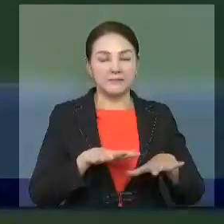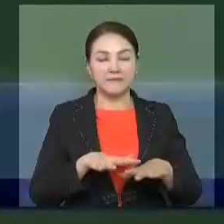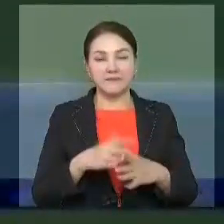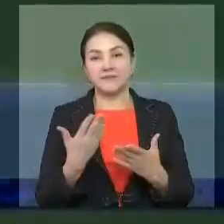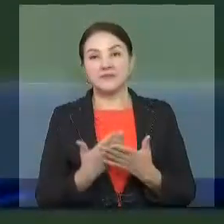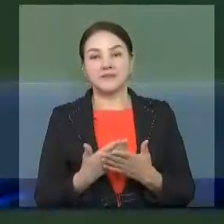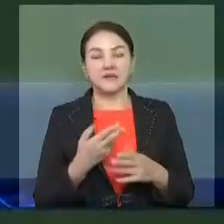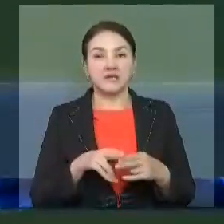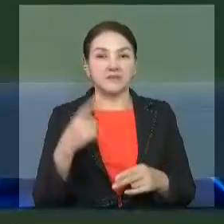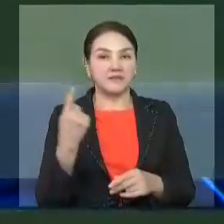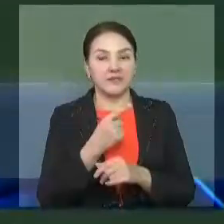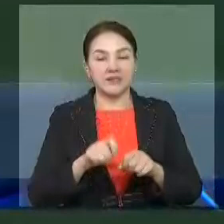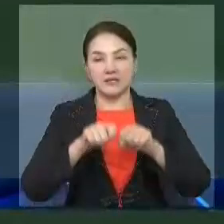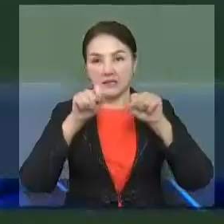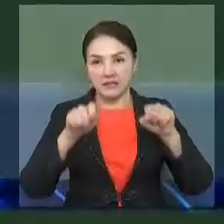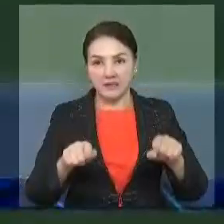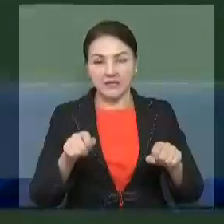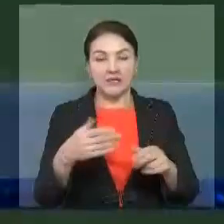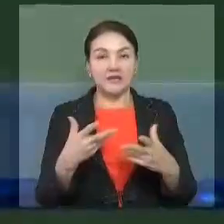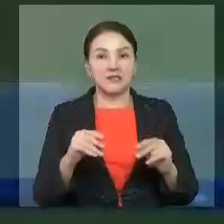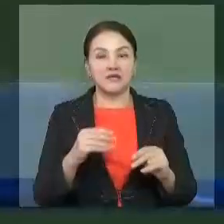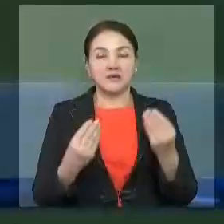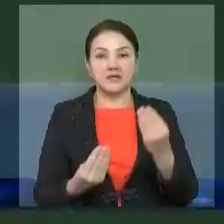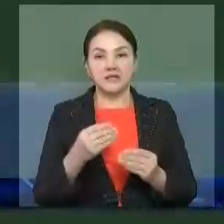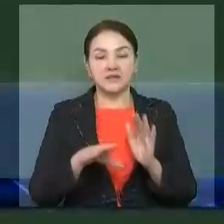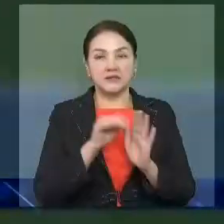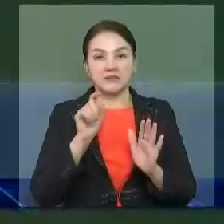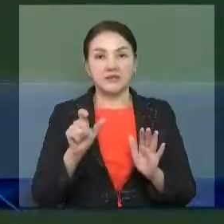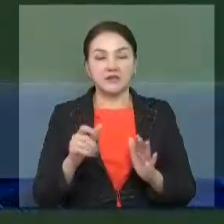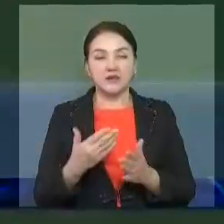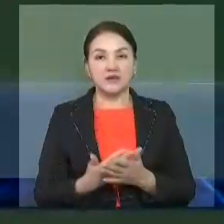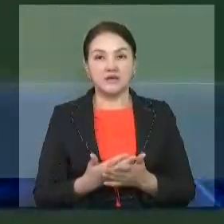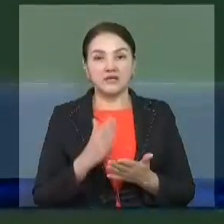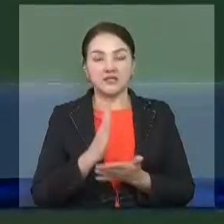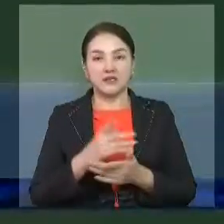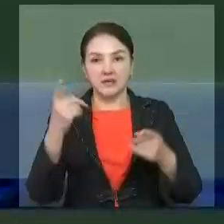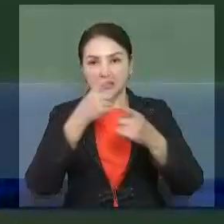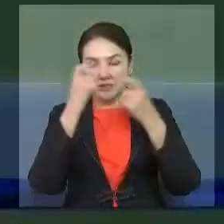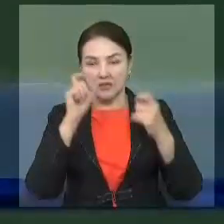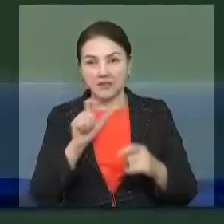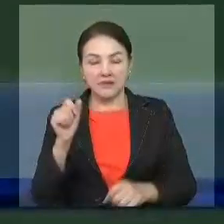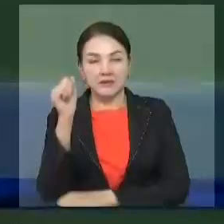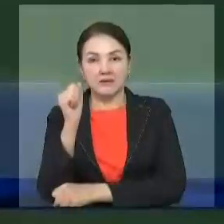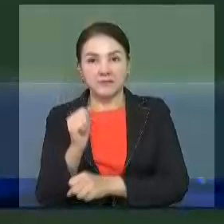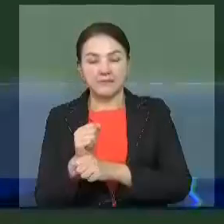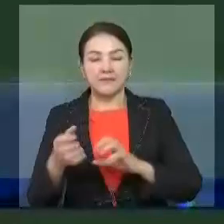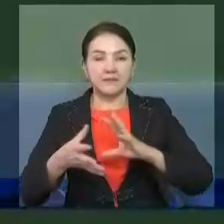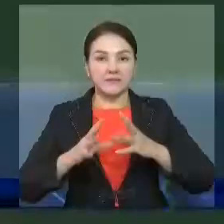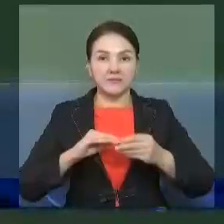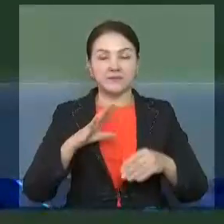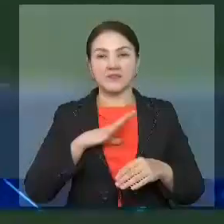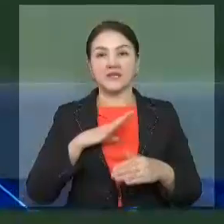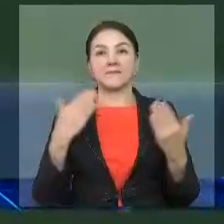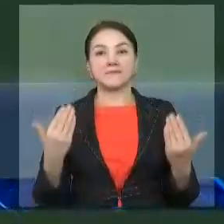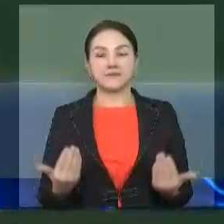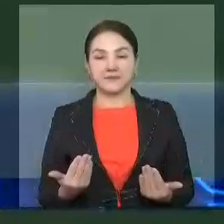стране это первый открытый Кубок Сената, где играют депутаты, представители с массовой информации, представители общественных, которое произошло